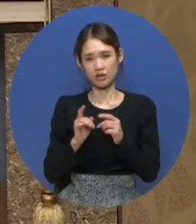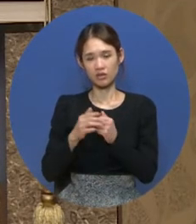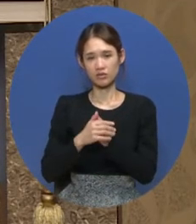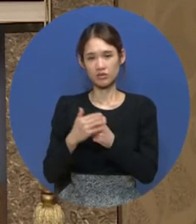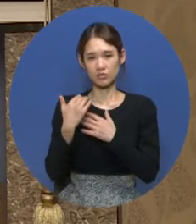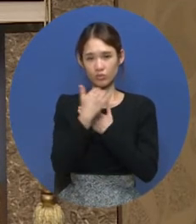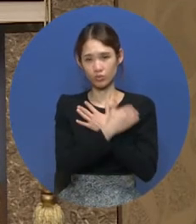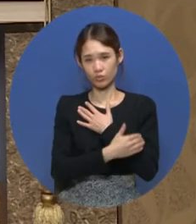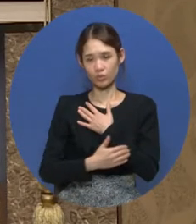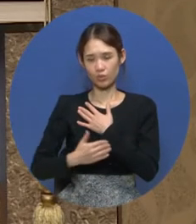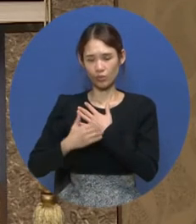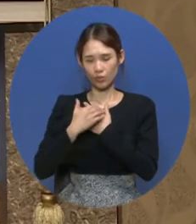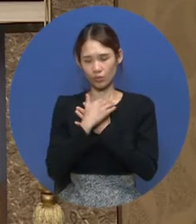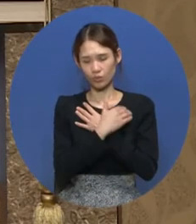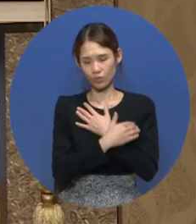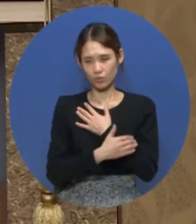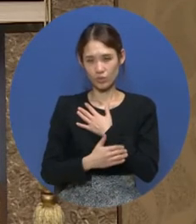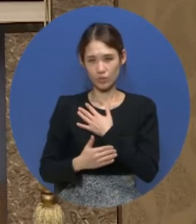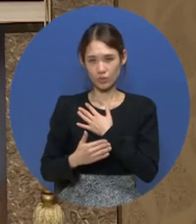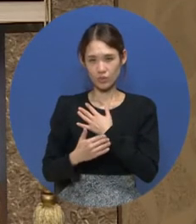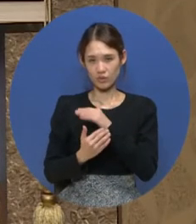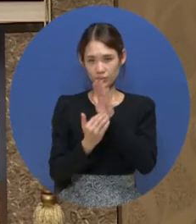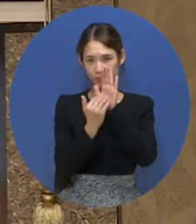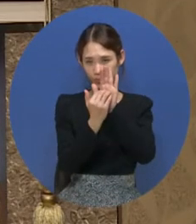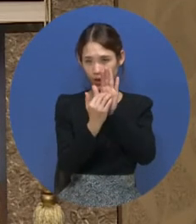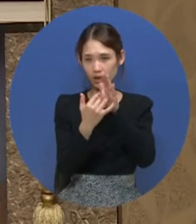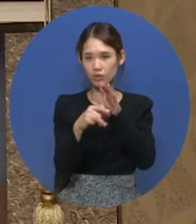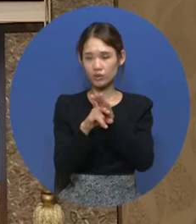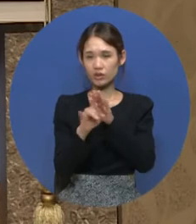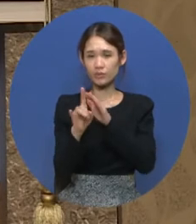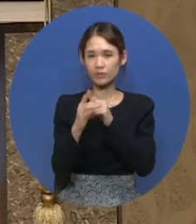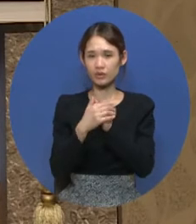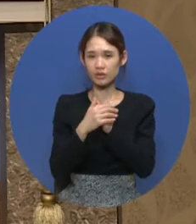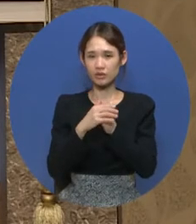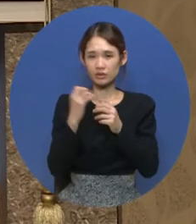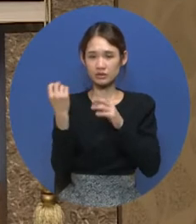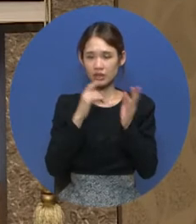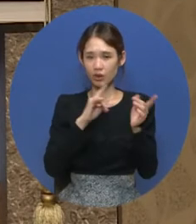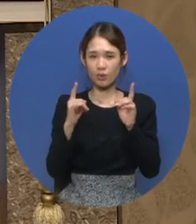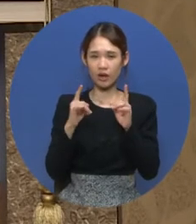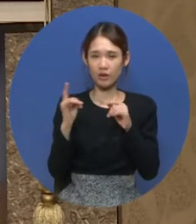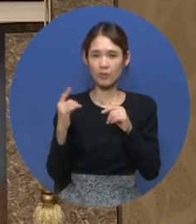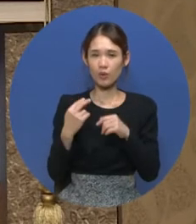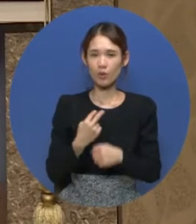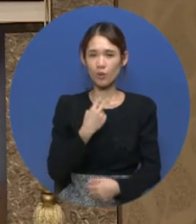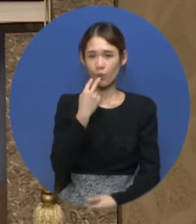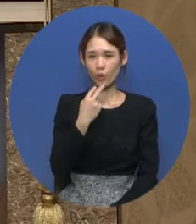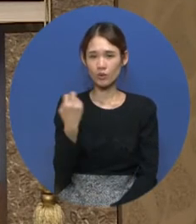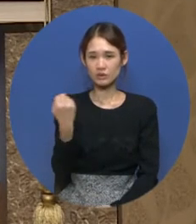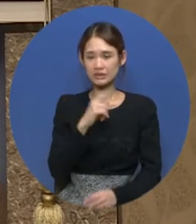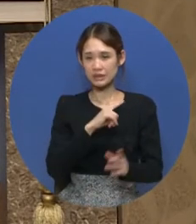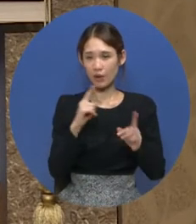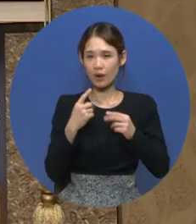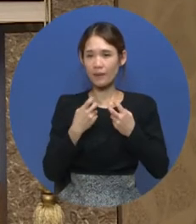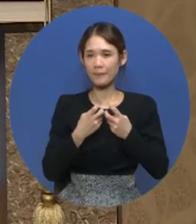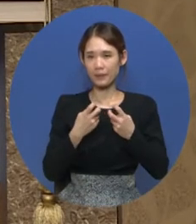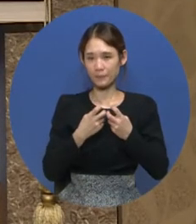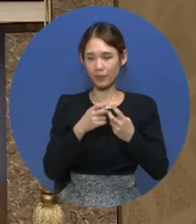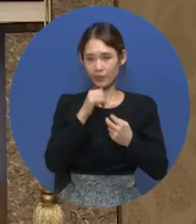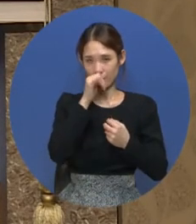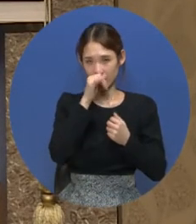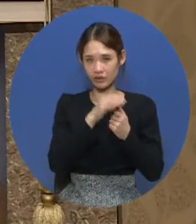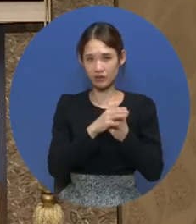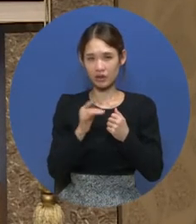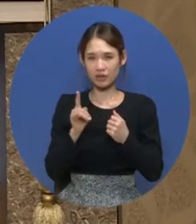어 몸에서 할 수 있는 죄 할 에 대한 건 호흡 재활 일하는 방법이 있어요 이렇게